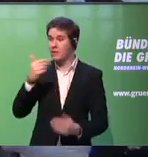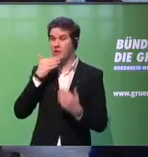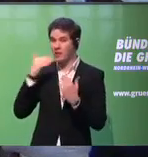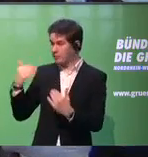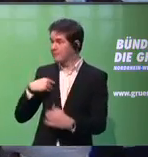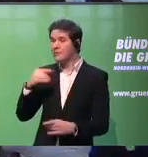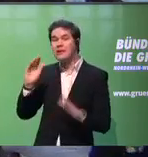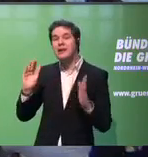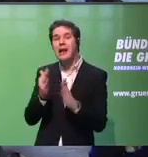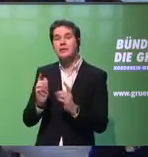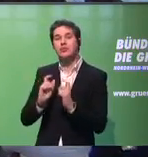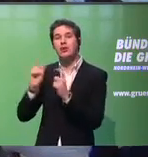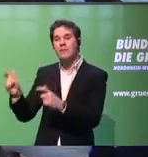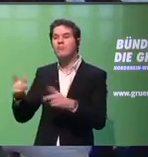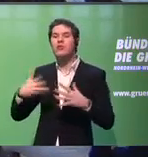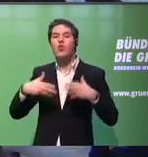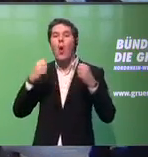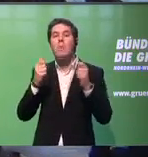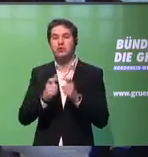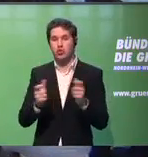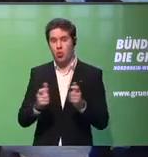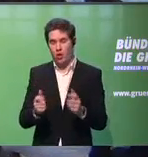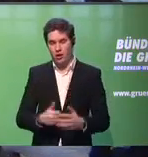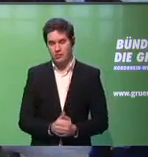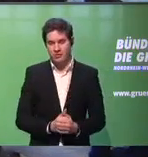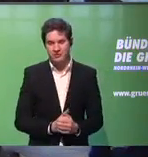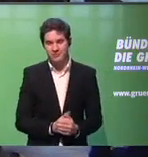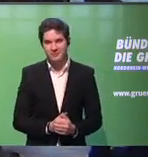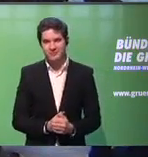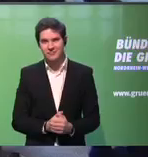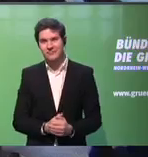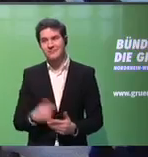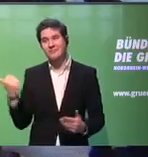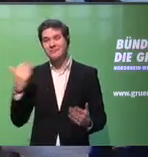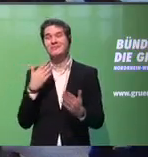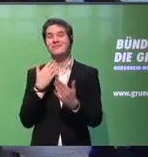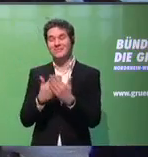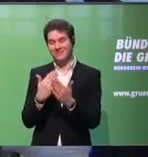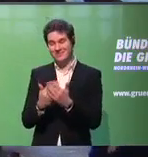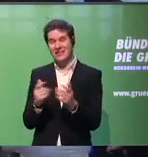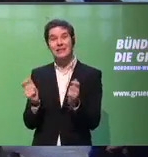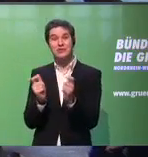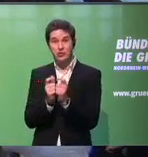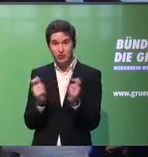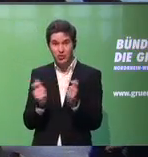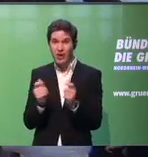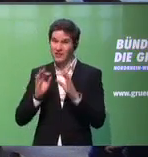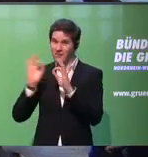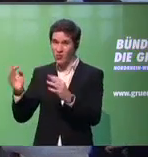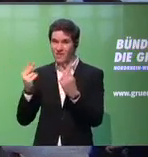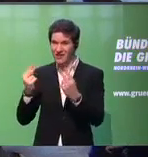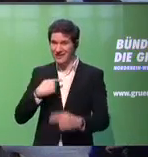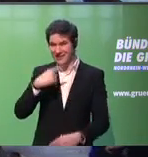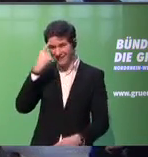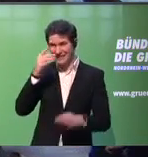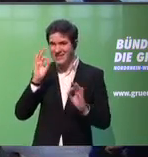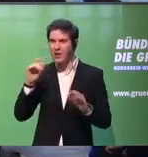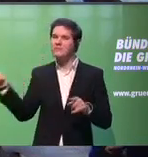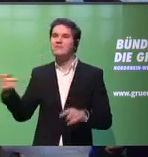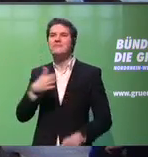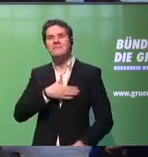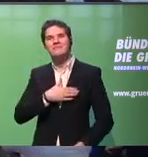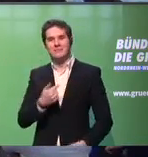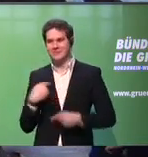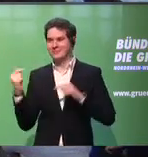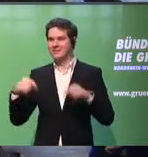für euch, nämlich Domschokolade. Ja? Domschokolade deswegen, damit ihr euch mit Schokolade dann belohnen könnt, dass ihr hier